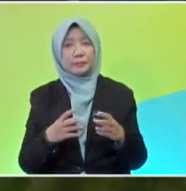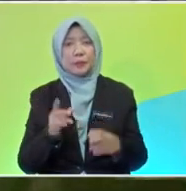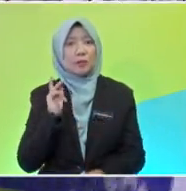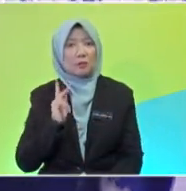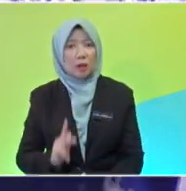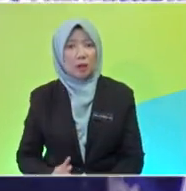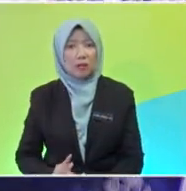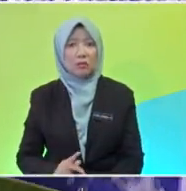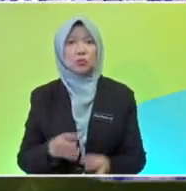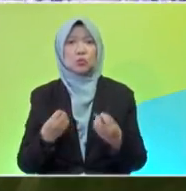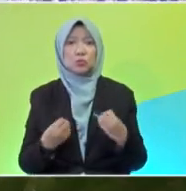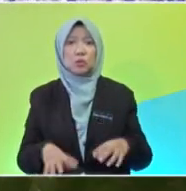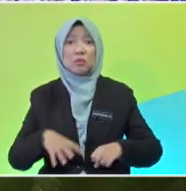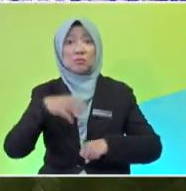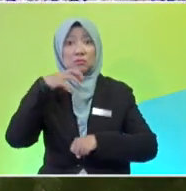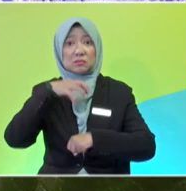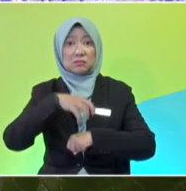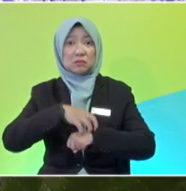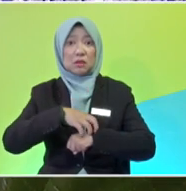menyerap semua